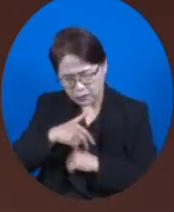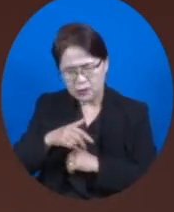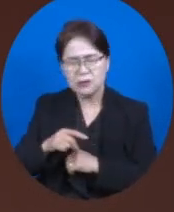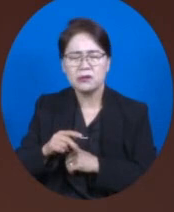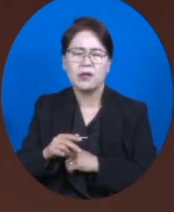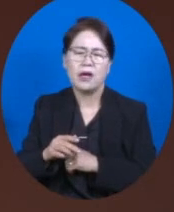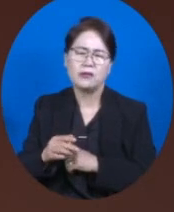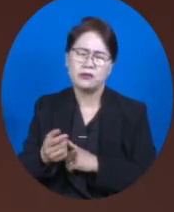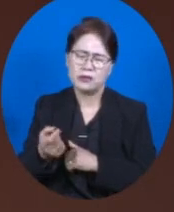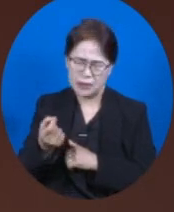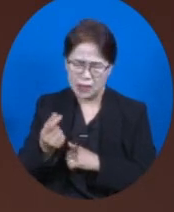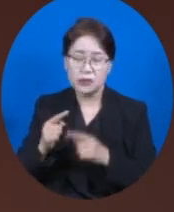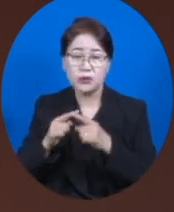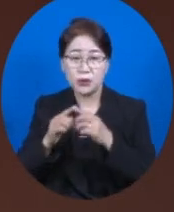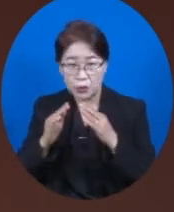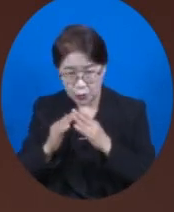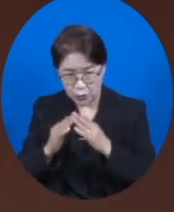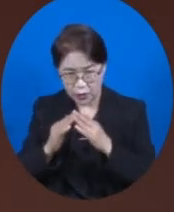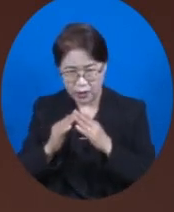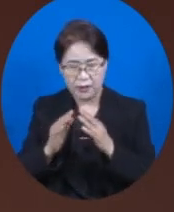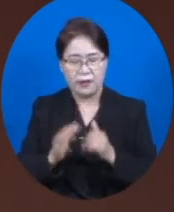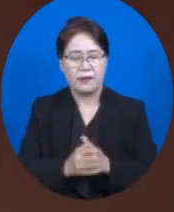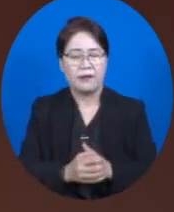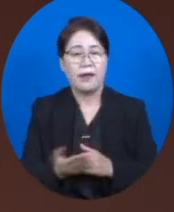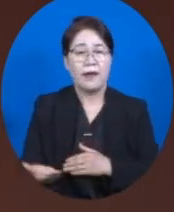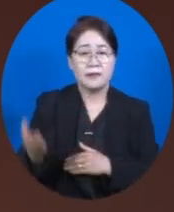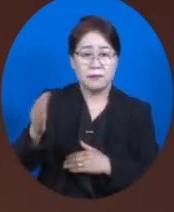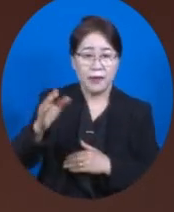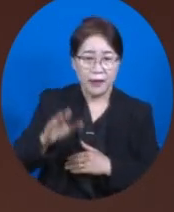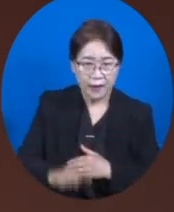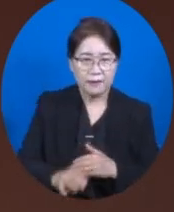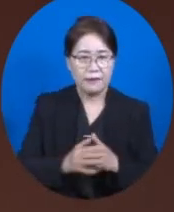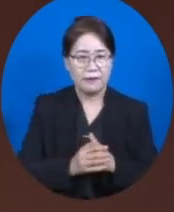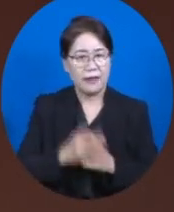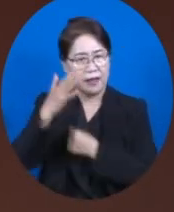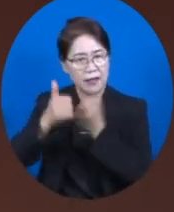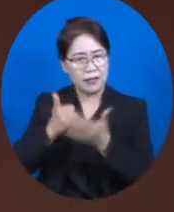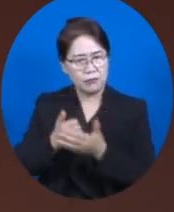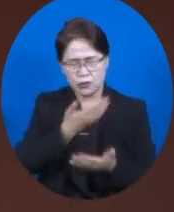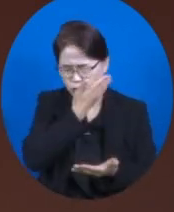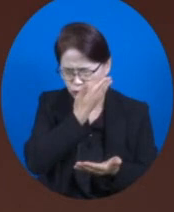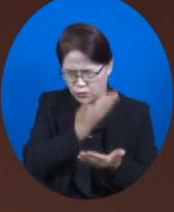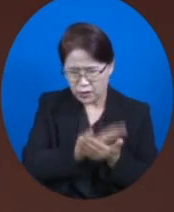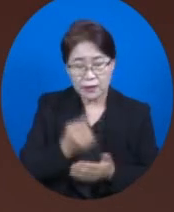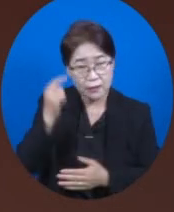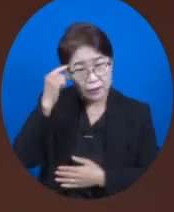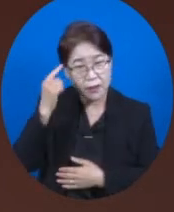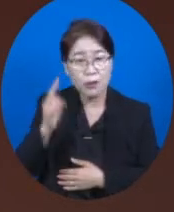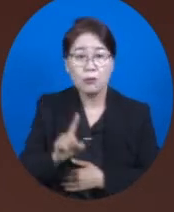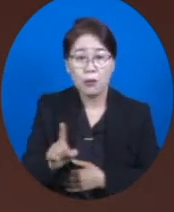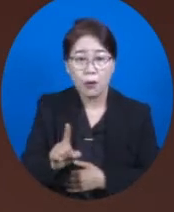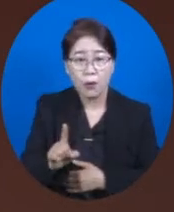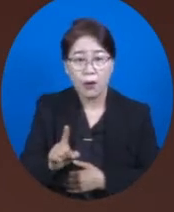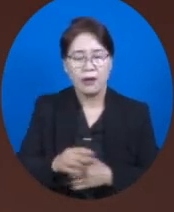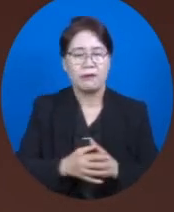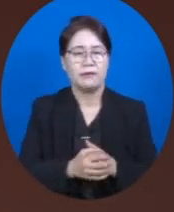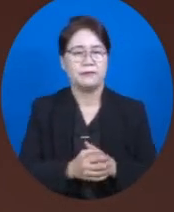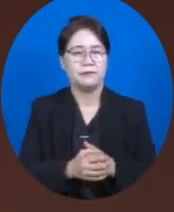없는 성전이었습니다 그러나 하나님이 중요하게 생각하는 것은